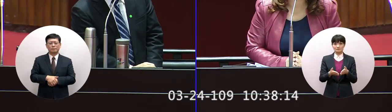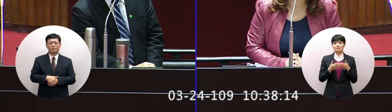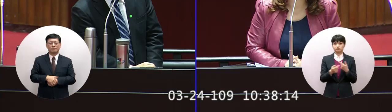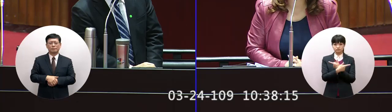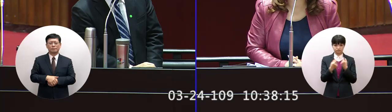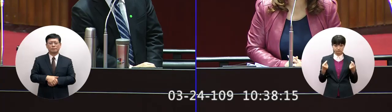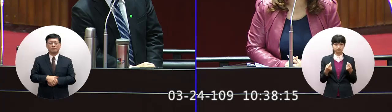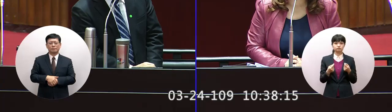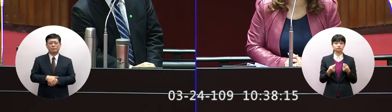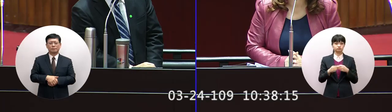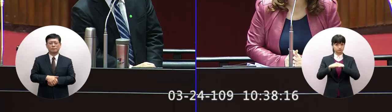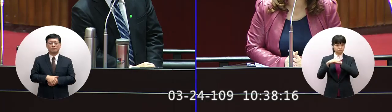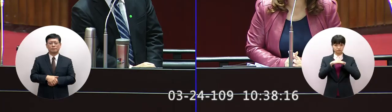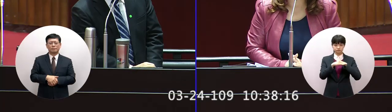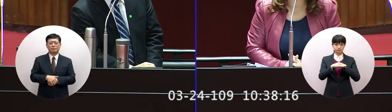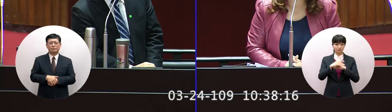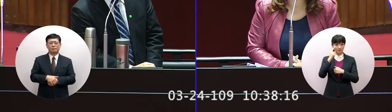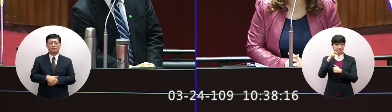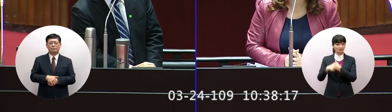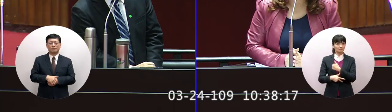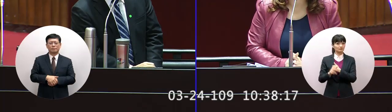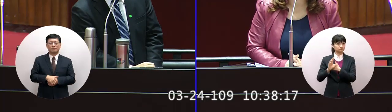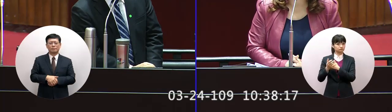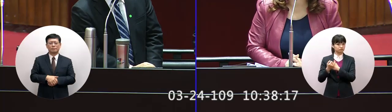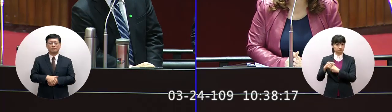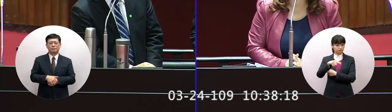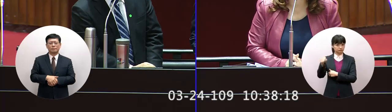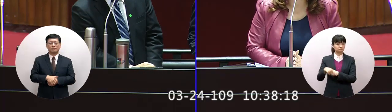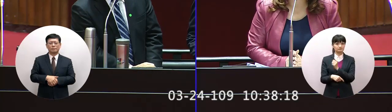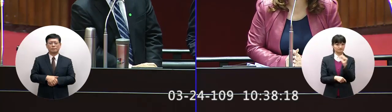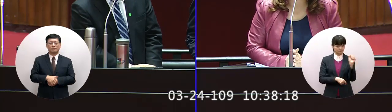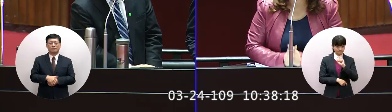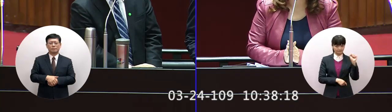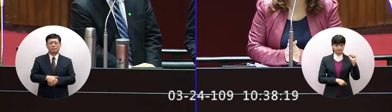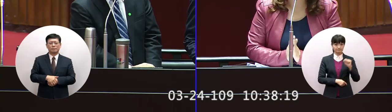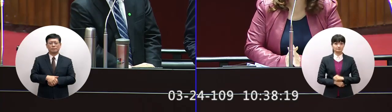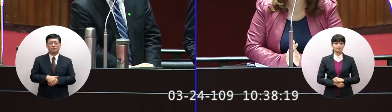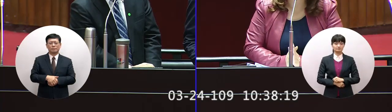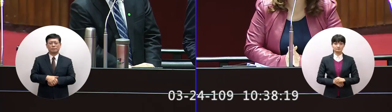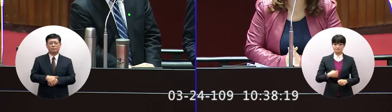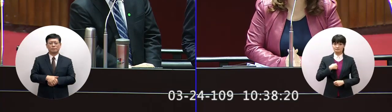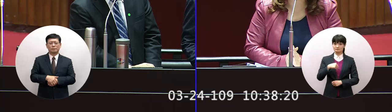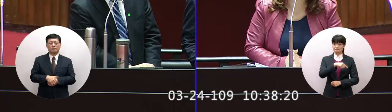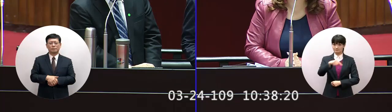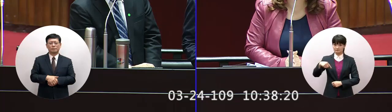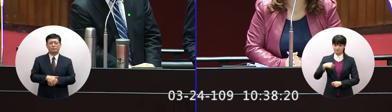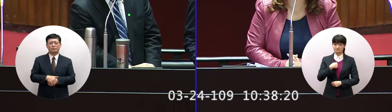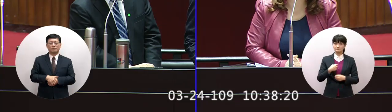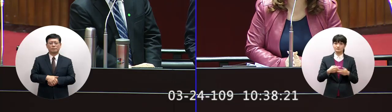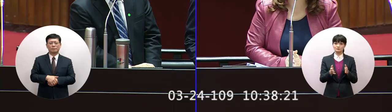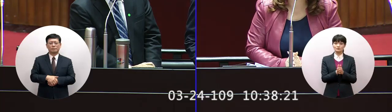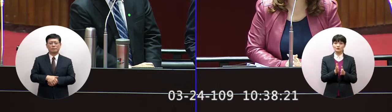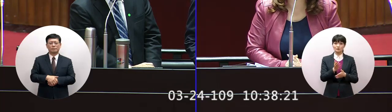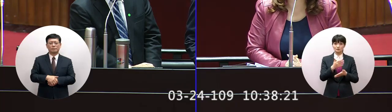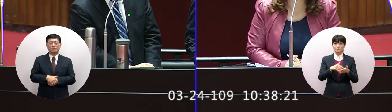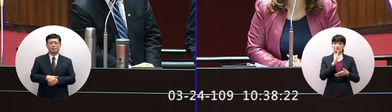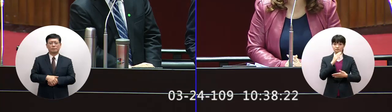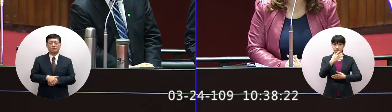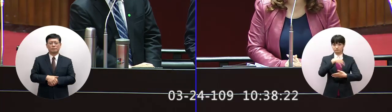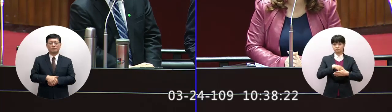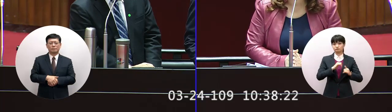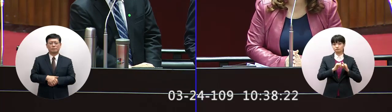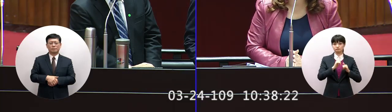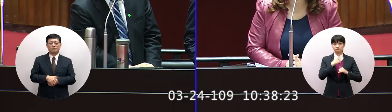了这些族群。我们还是要强调，他们新住民，我们应该是说我们都是属于台湾的一份